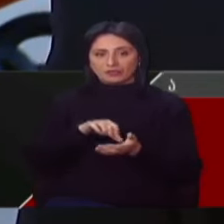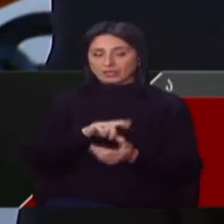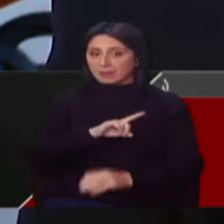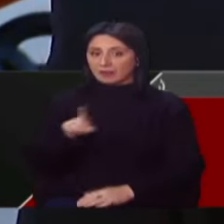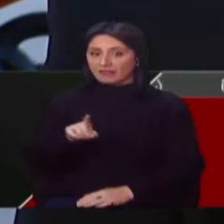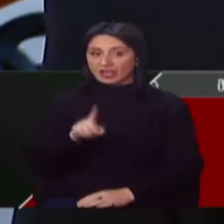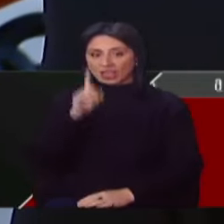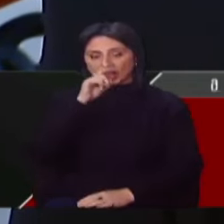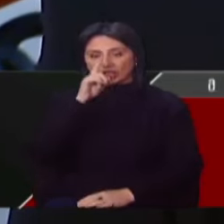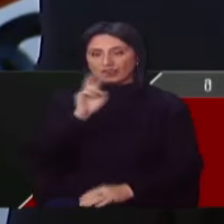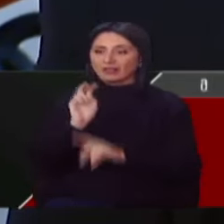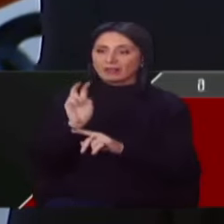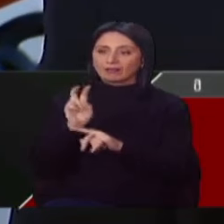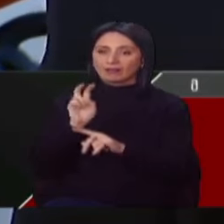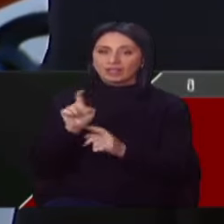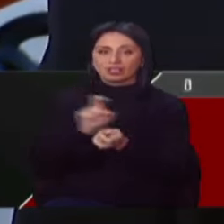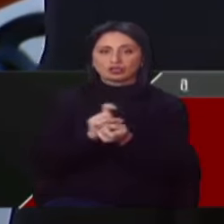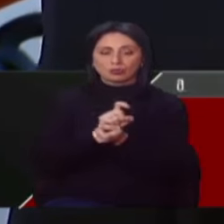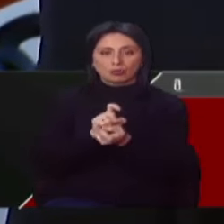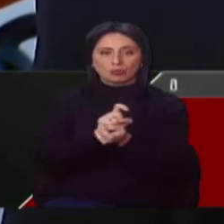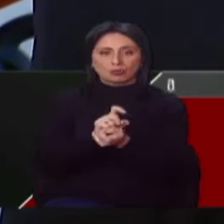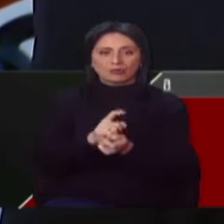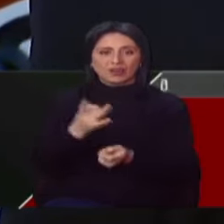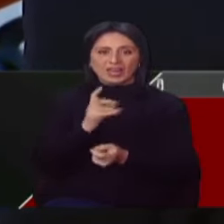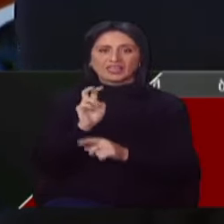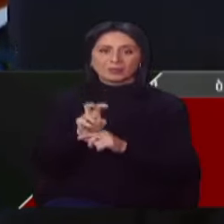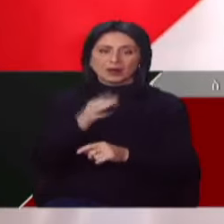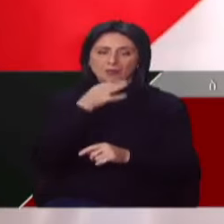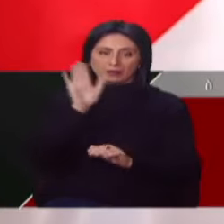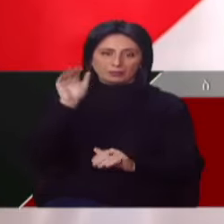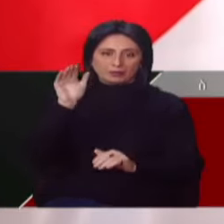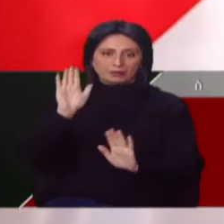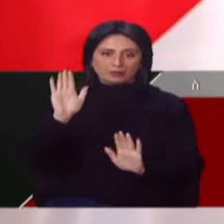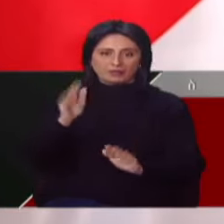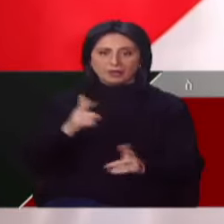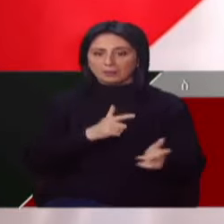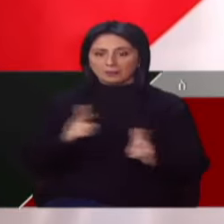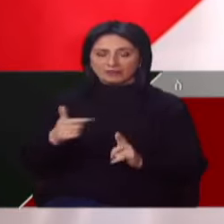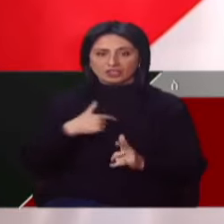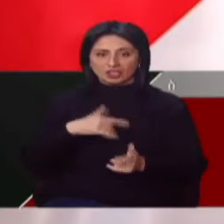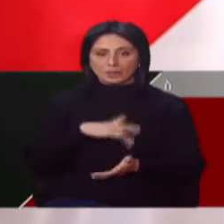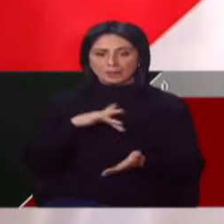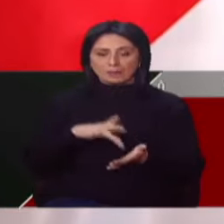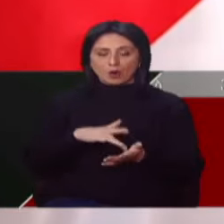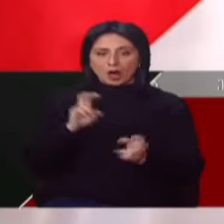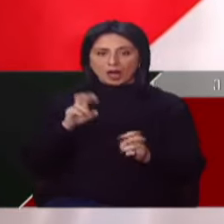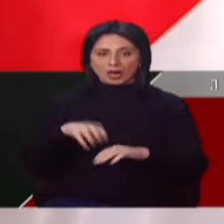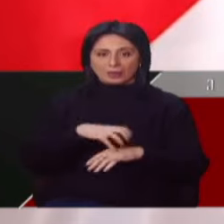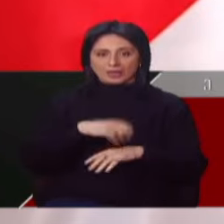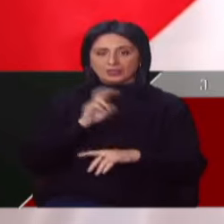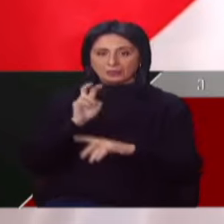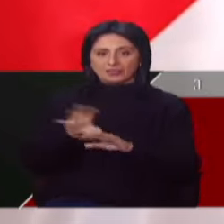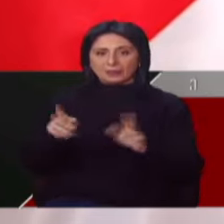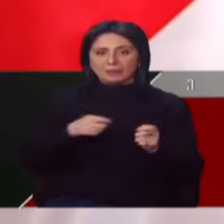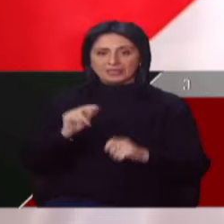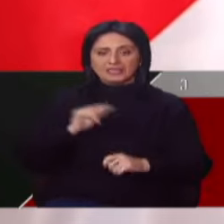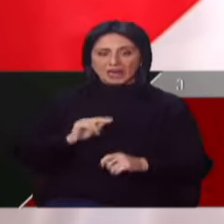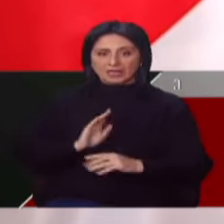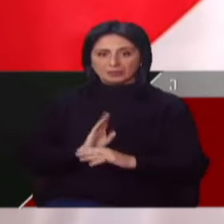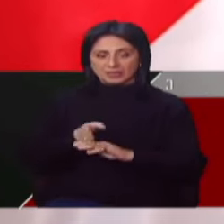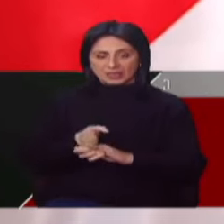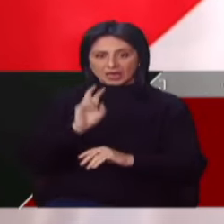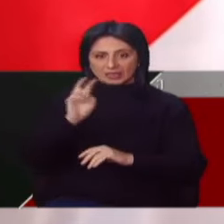მაგრამ ტყუილად სასიარულო საჭოროაოდ. Ერთხელ მივალ, მაგრამ მერე დამშვიდობებ. Მზადვარ ჩვენი პარტია მოქალაქეები მივიდეთ პრეზიდენტის ადმინისტრაციაში,